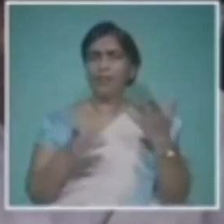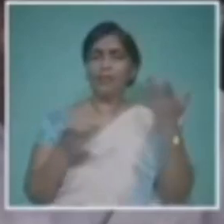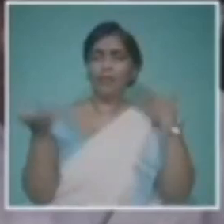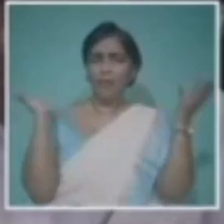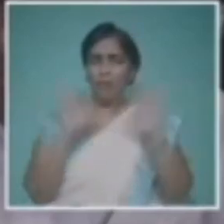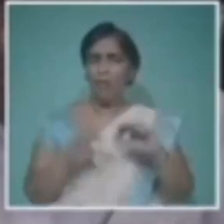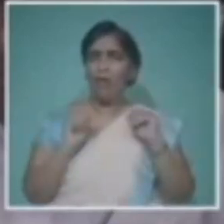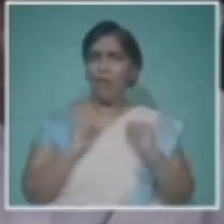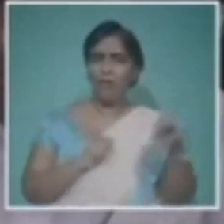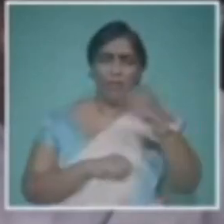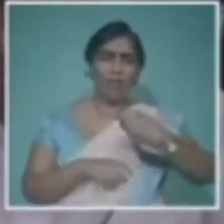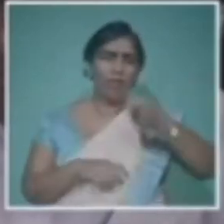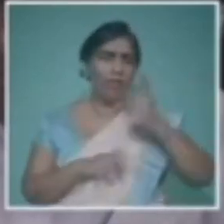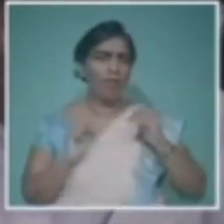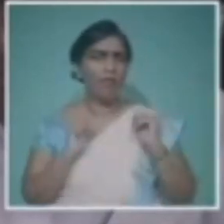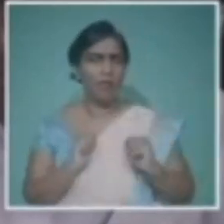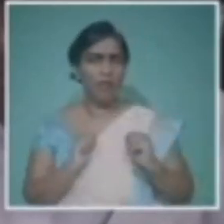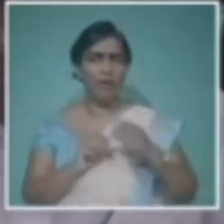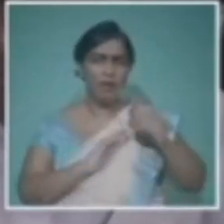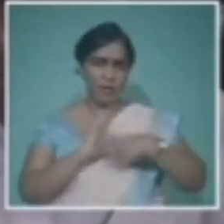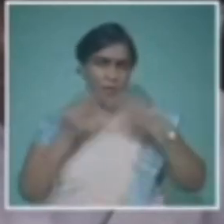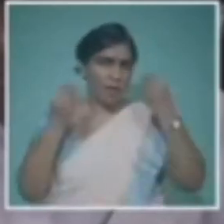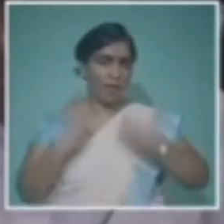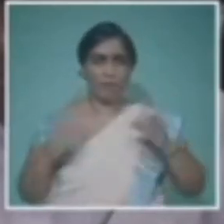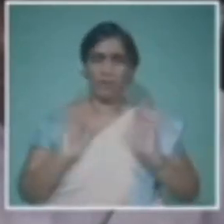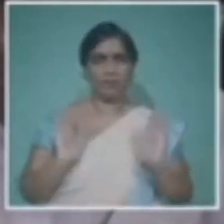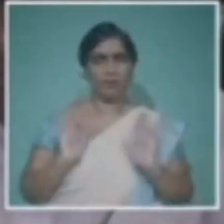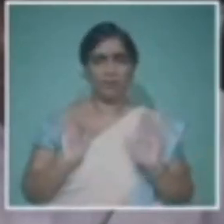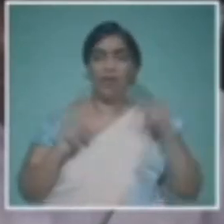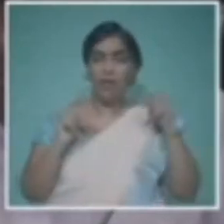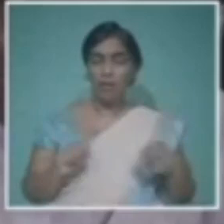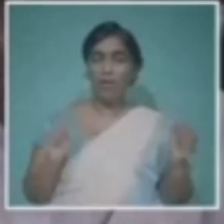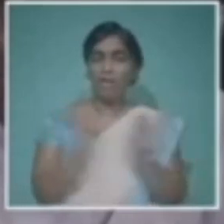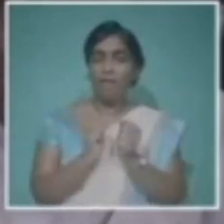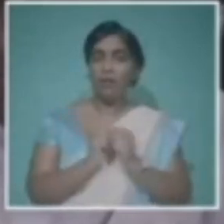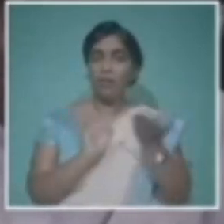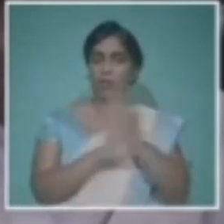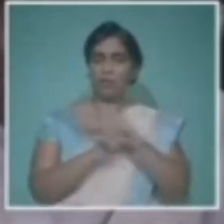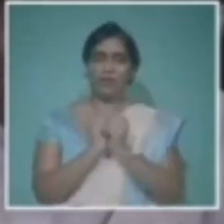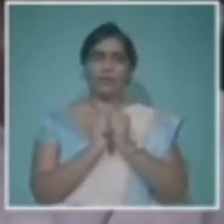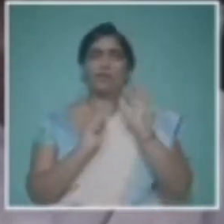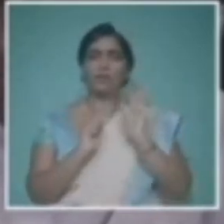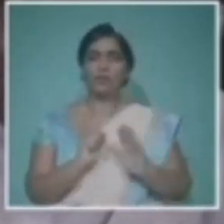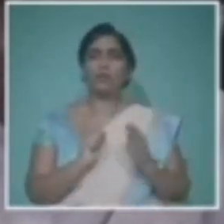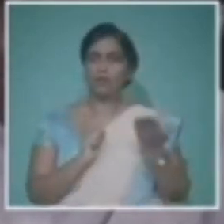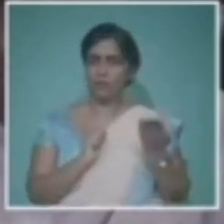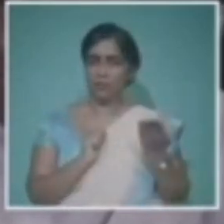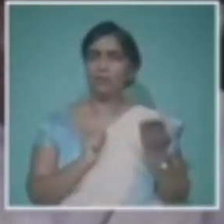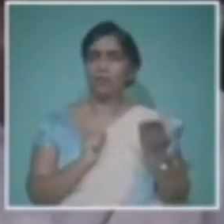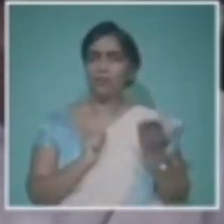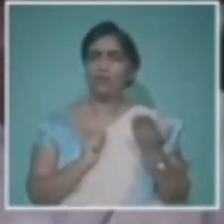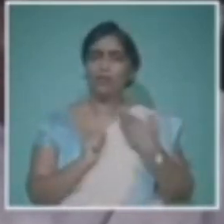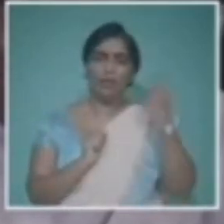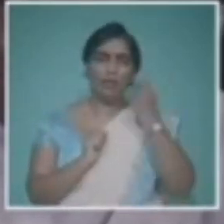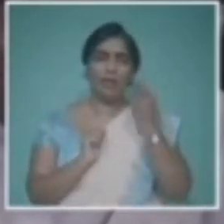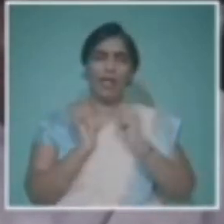වෙලා ඔබ තීරණය කරයි රට බංකොලොත් කරන්නේ නැහැ. අද කරන ක්‍රියාවලිය එදා කරනවා කියලා. හයිට්ස් එකට හොයා ගන්නවා